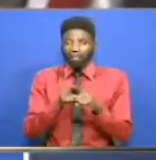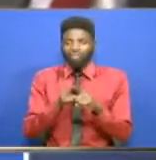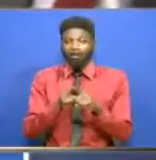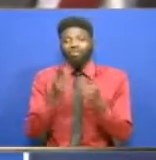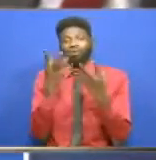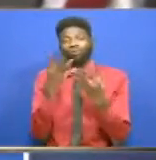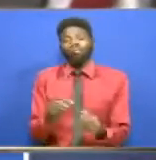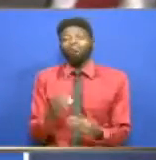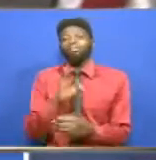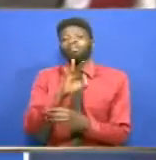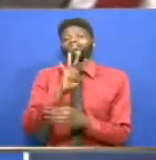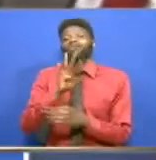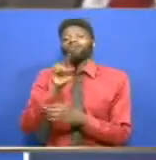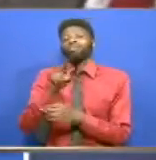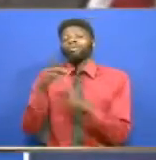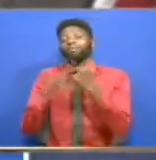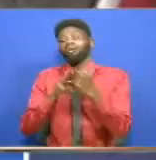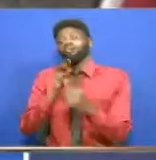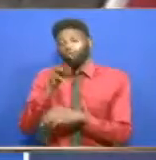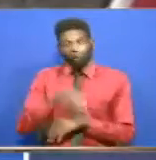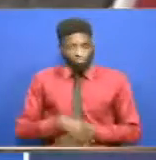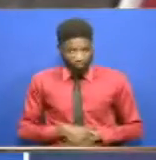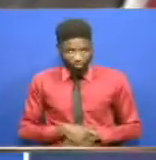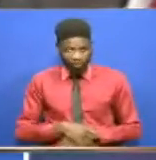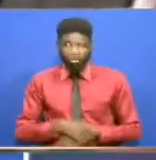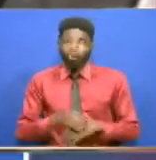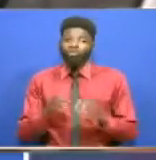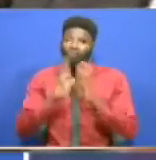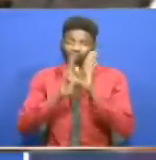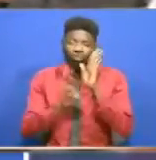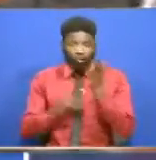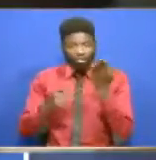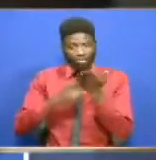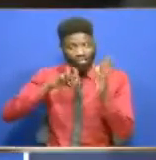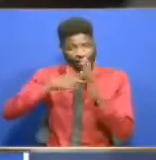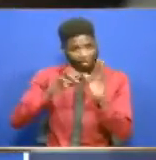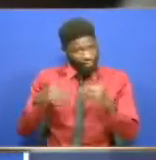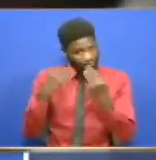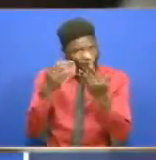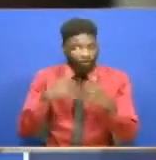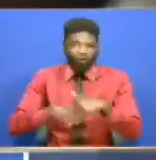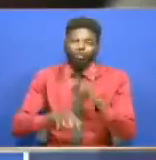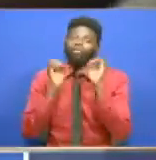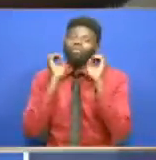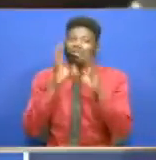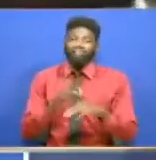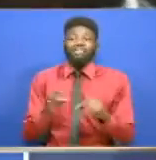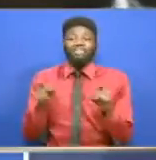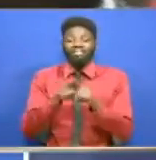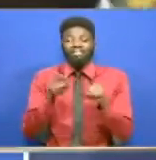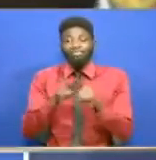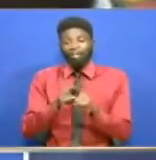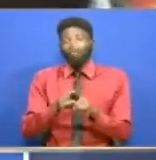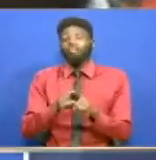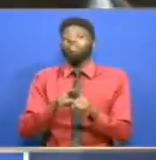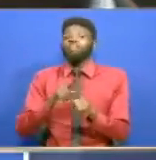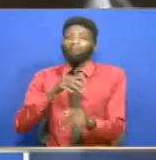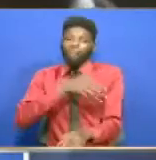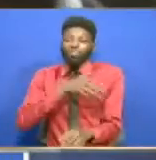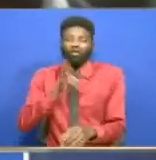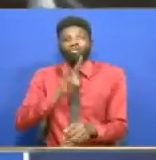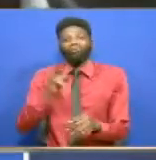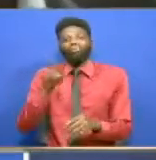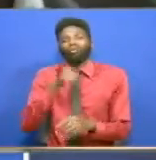34.9, kutozingatia sheria za utoaji zabuni, matumizi mabaya ya mamlaka na kukwepa kulipa ushuru. Hakimu